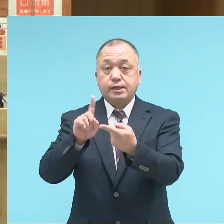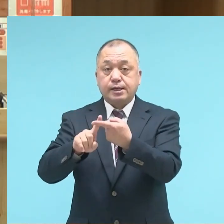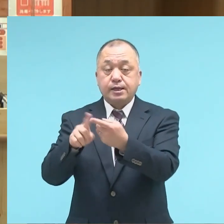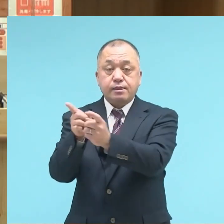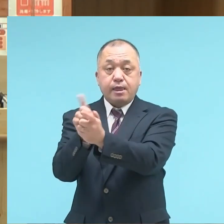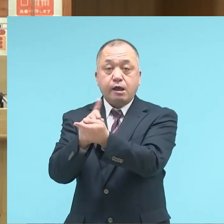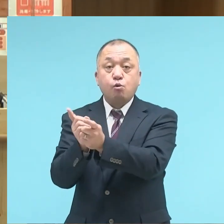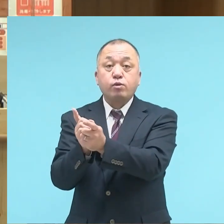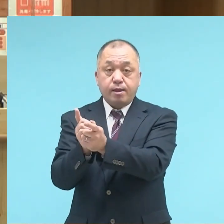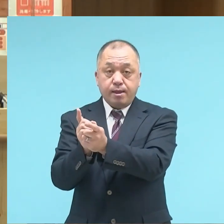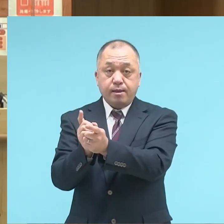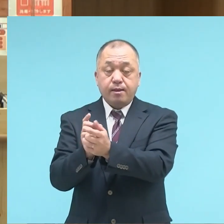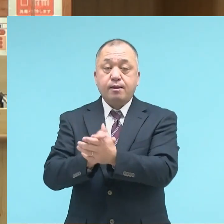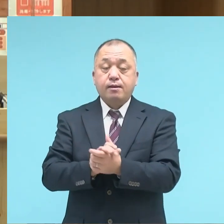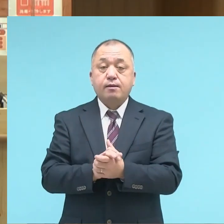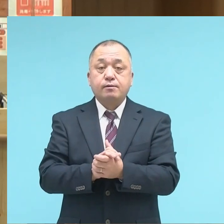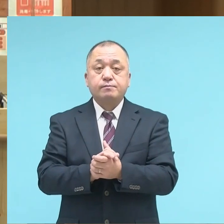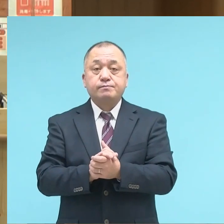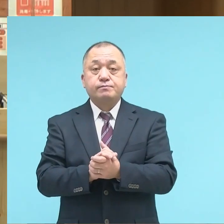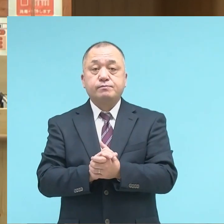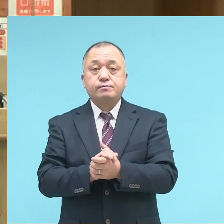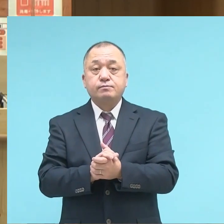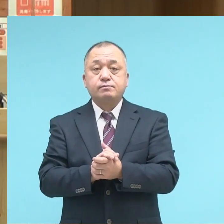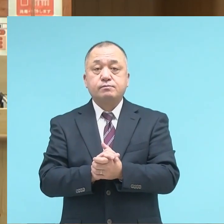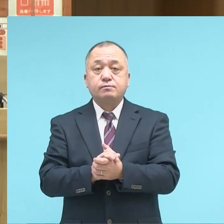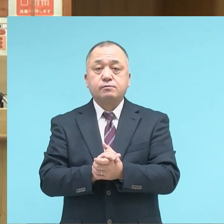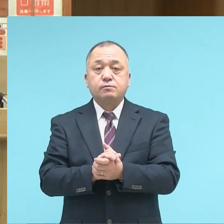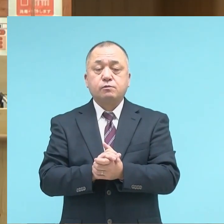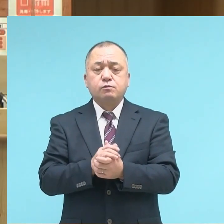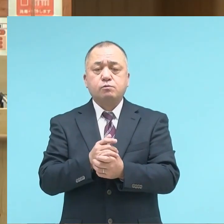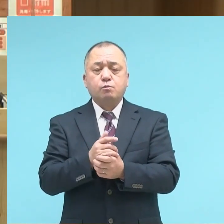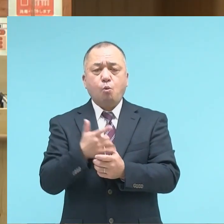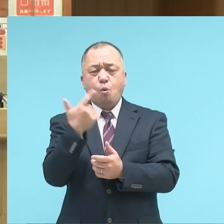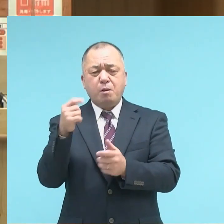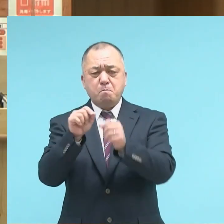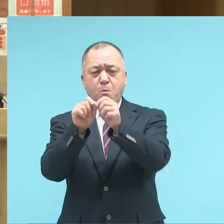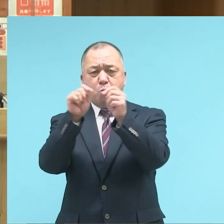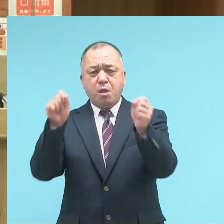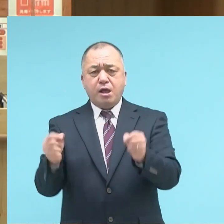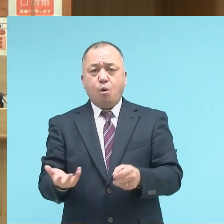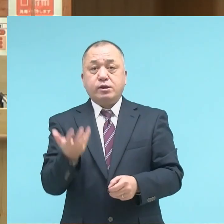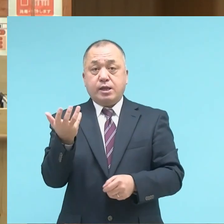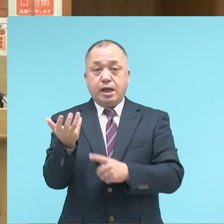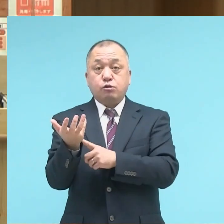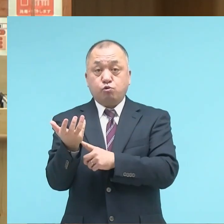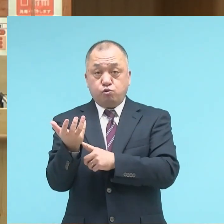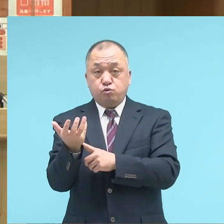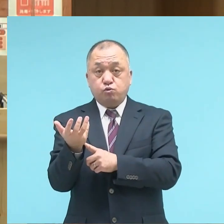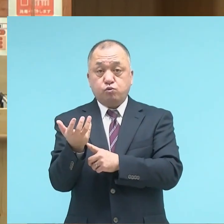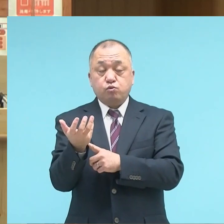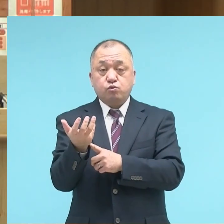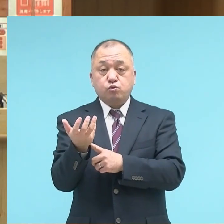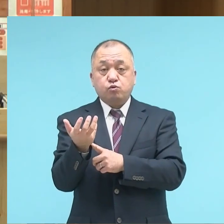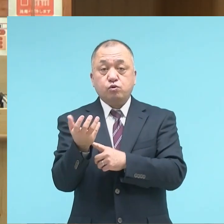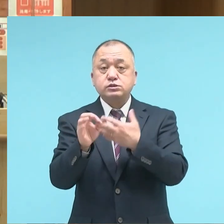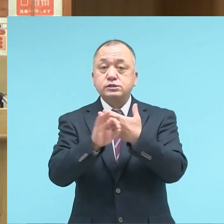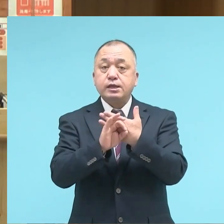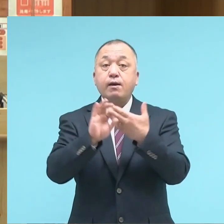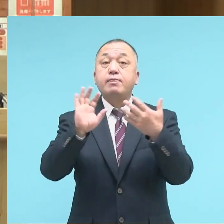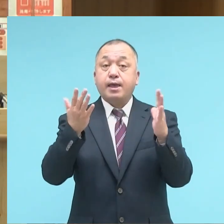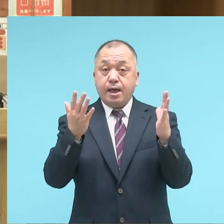のことによってですね、大きな問題が生じたという、事例ではないかとは思うんです